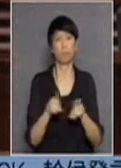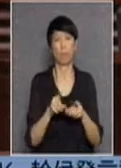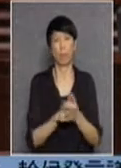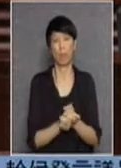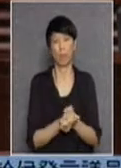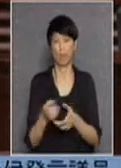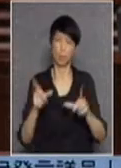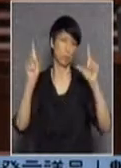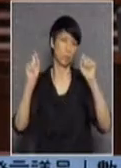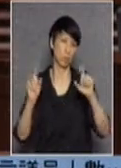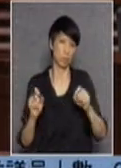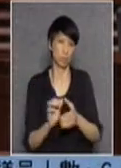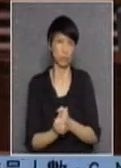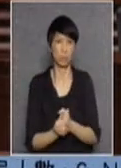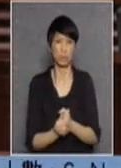嘅理由。